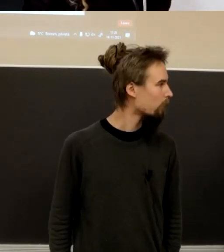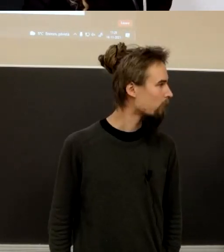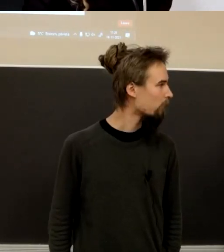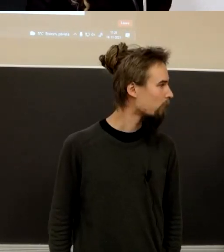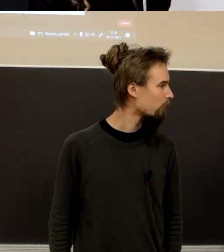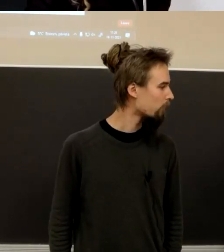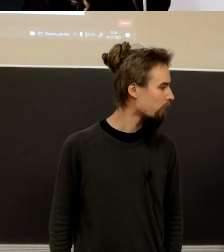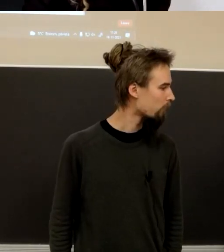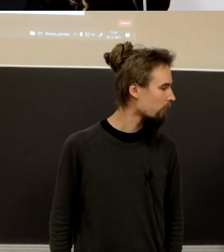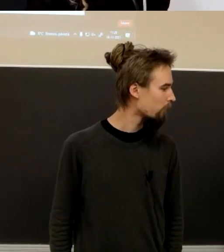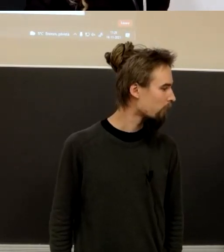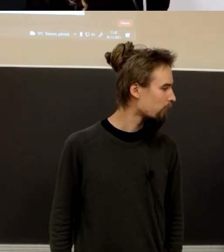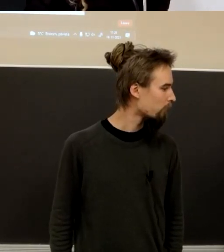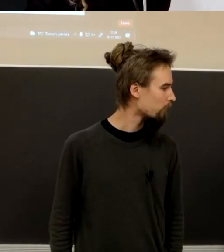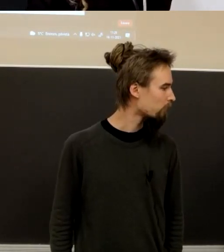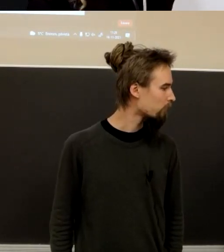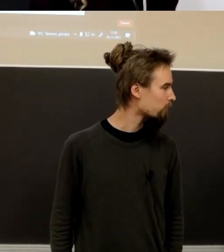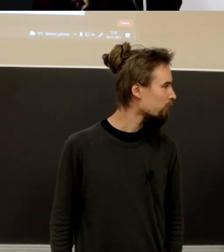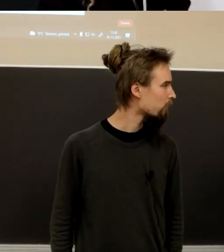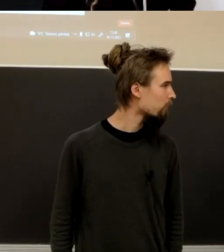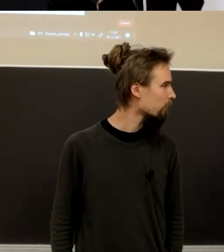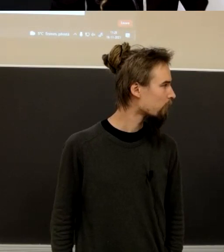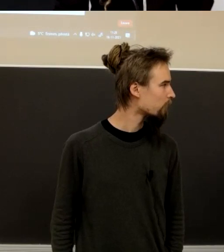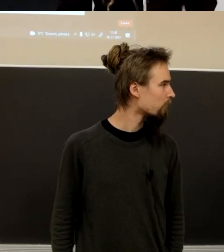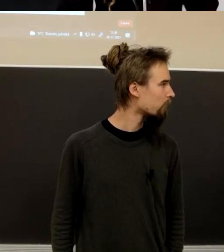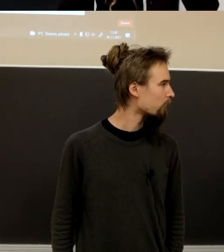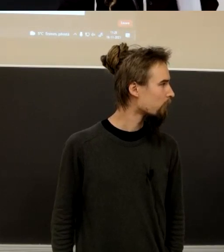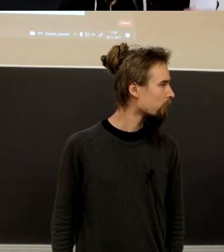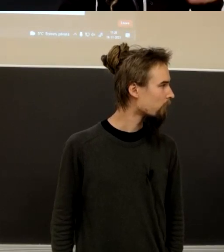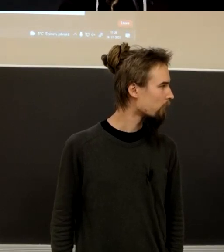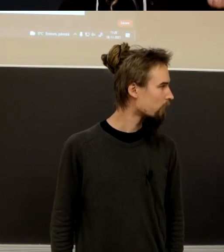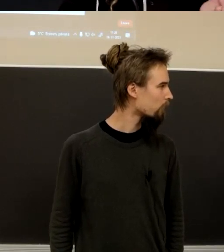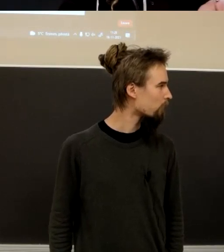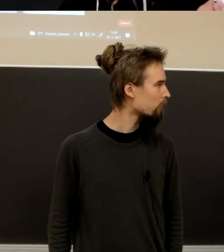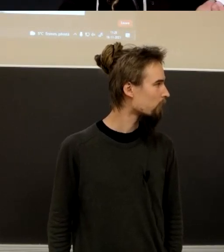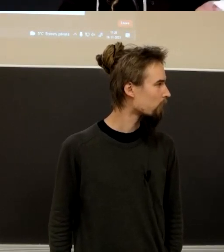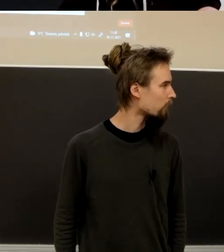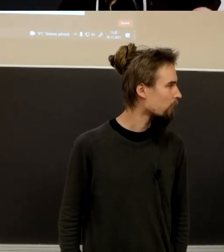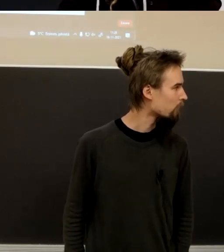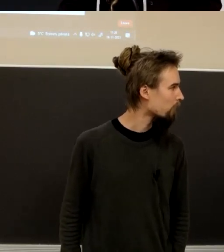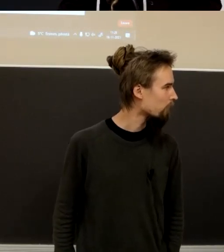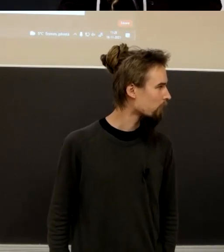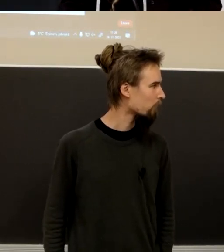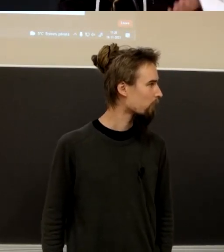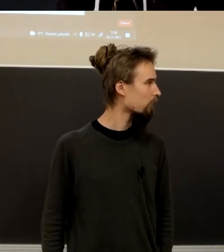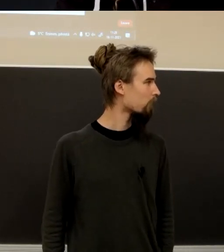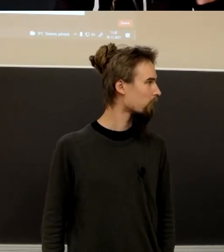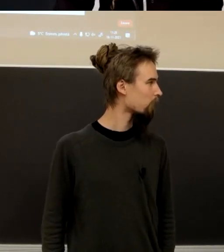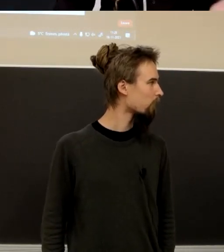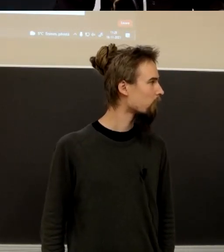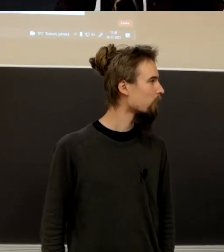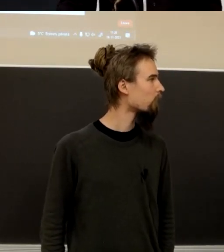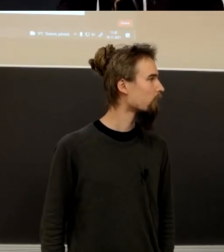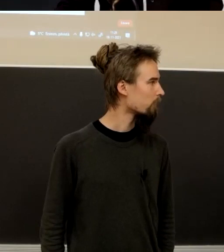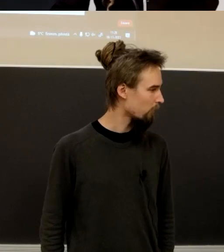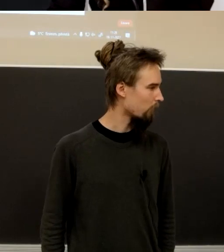No täällä periaatteessa oli esitetty etäkysymyksen aika lailla sama kysymys, eli tämä, että jos käykin päinvastoin, että ego tavallaan